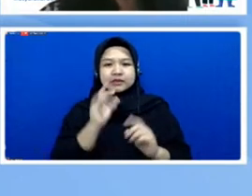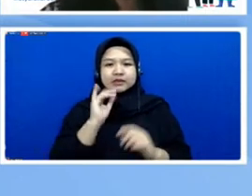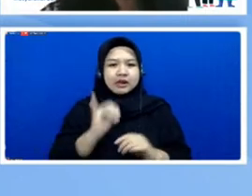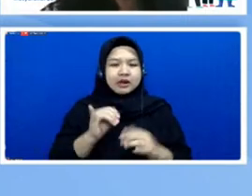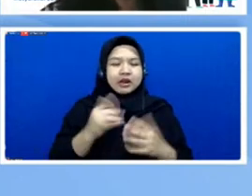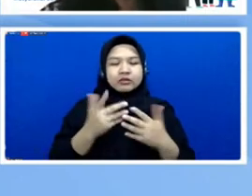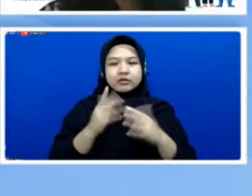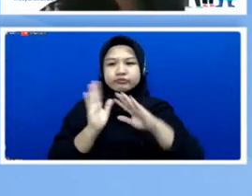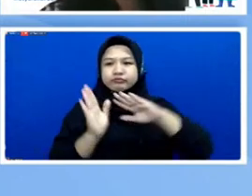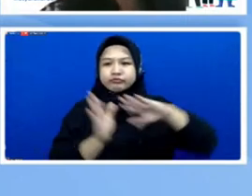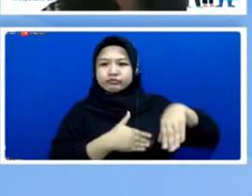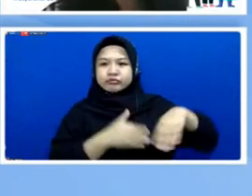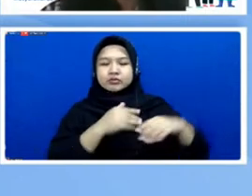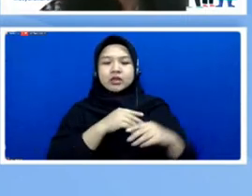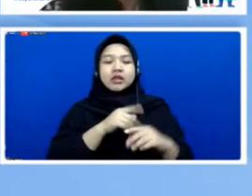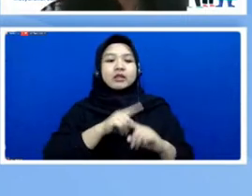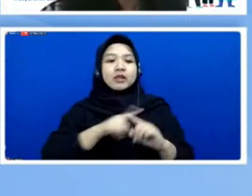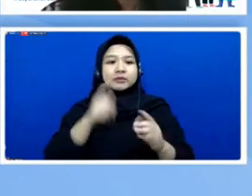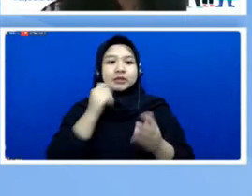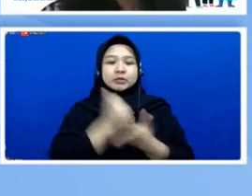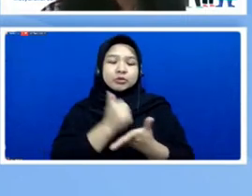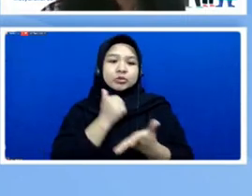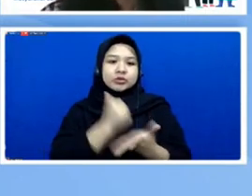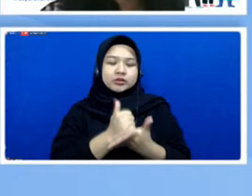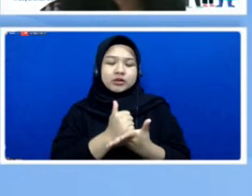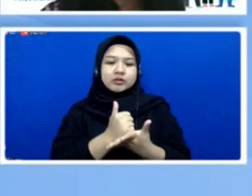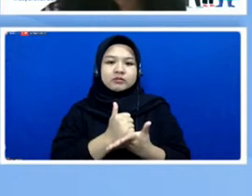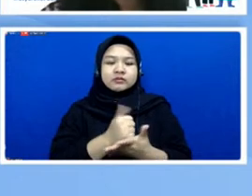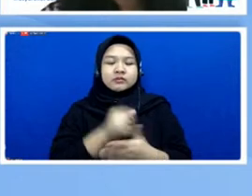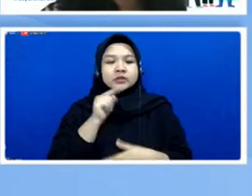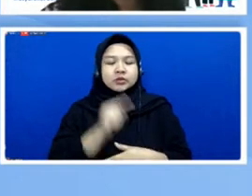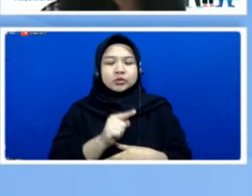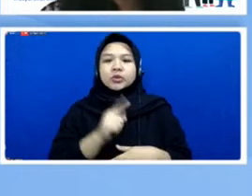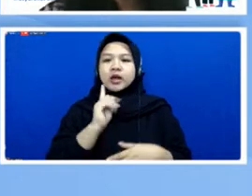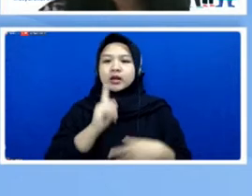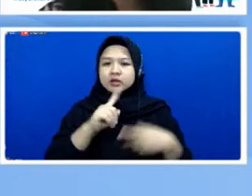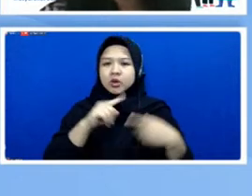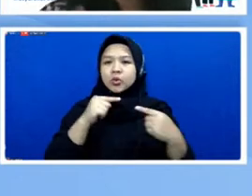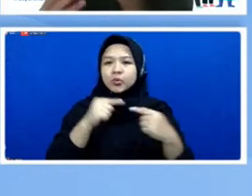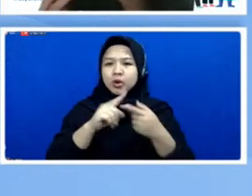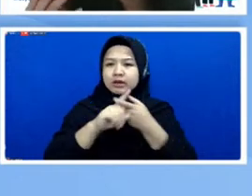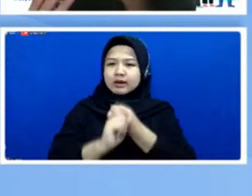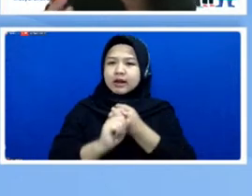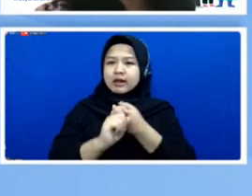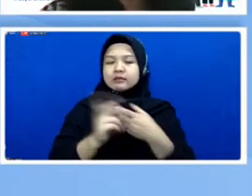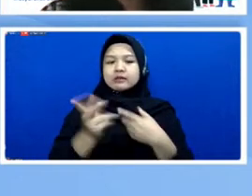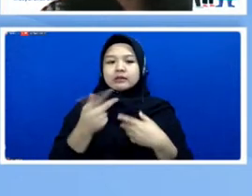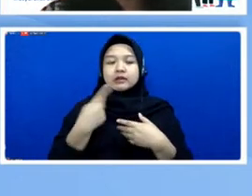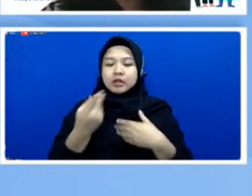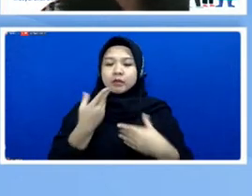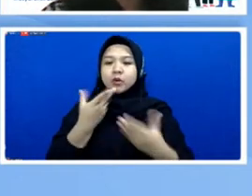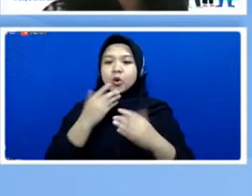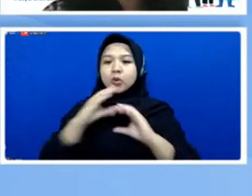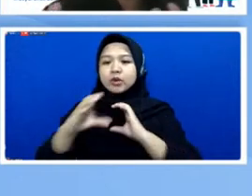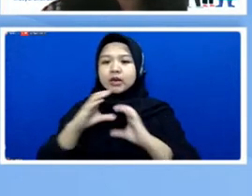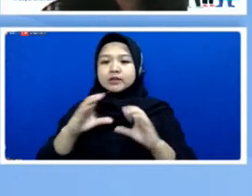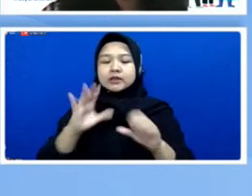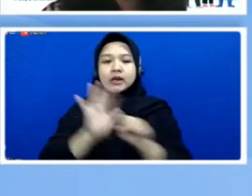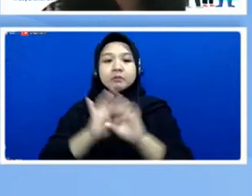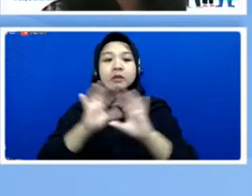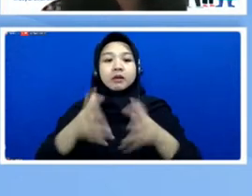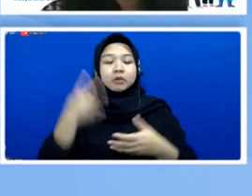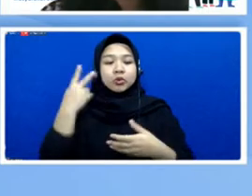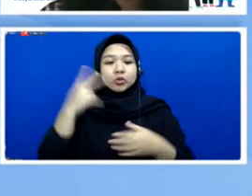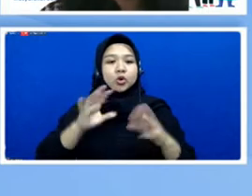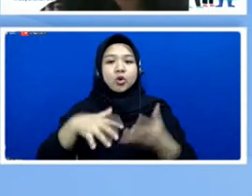di masyarakat kita. Tapi sebenarnya itu juga erat kaitannya dengan bagaimana kita mengkomunikasikan pandemi kepada kelompok